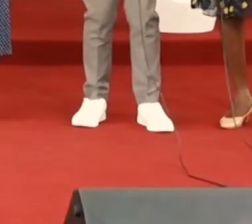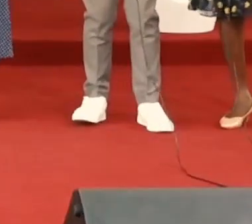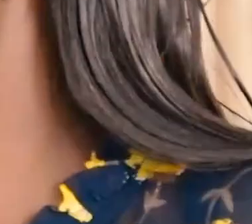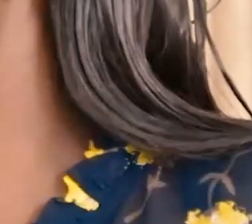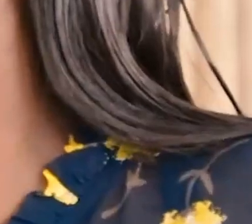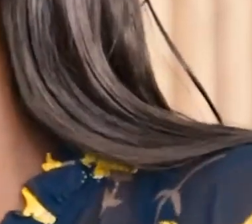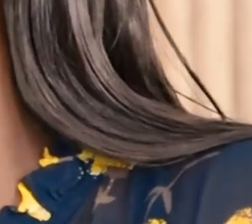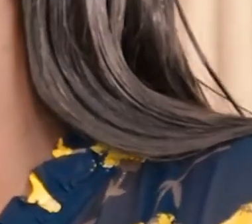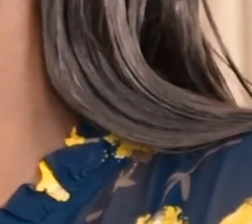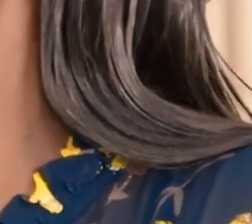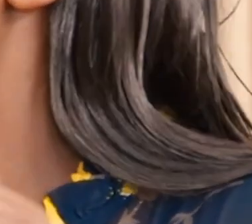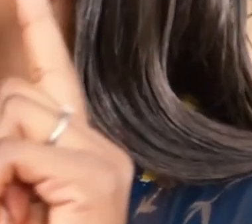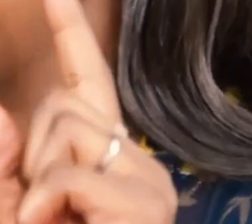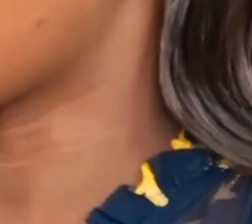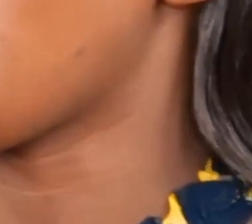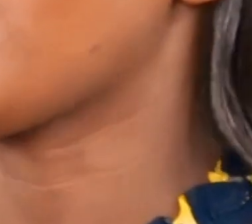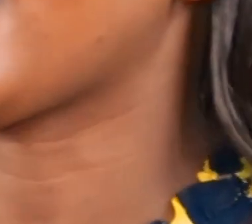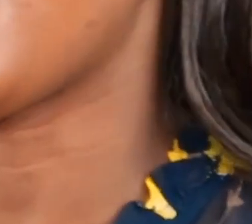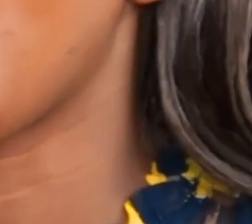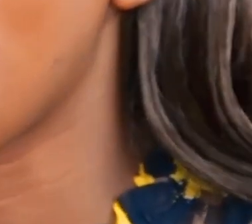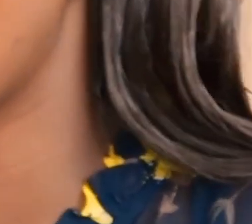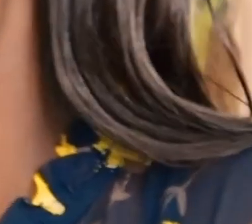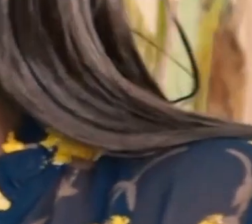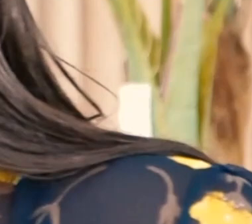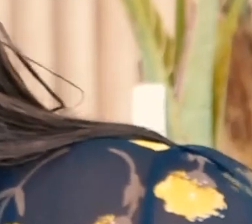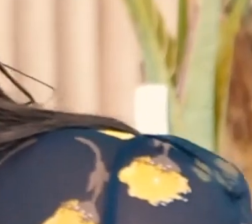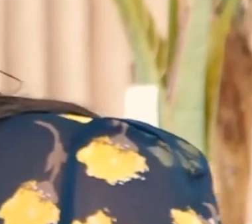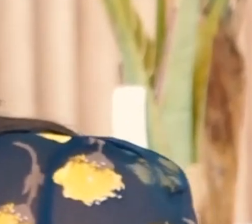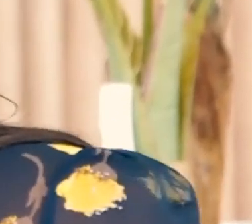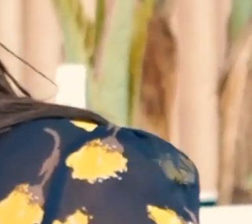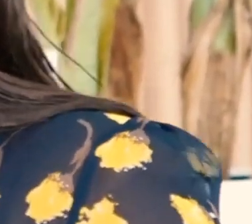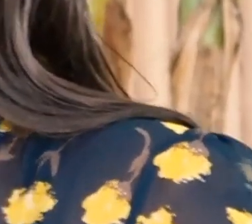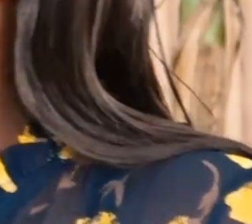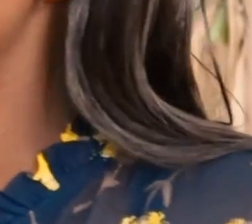Jesuje ari kudzoka,